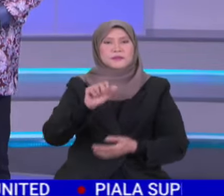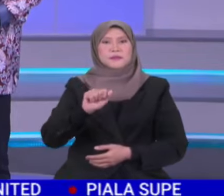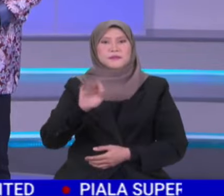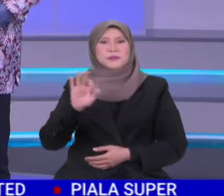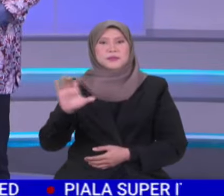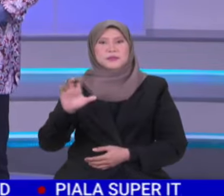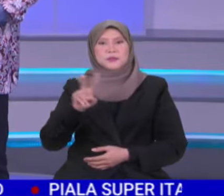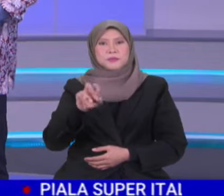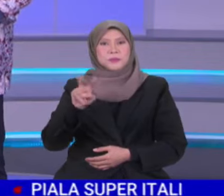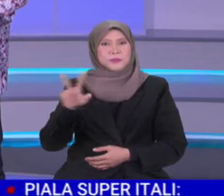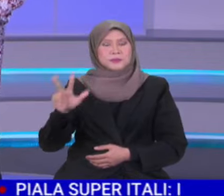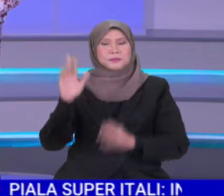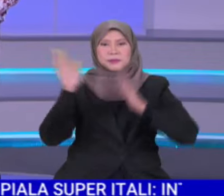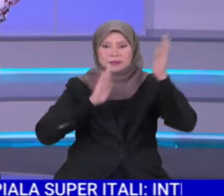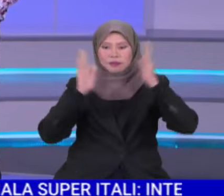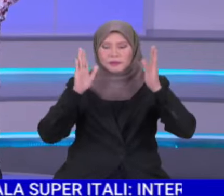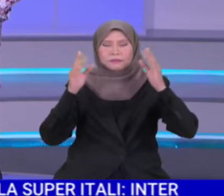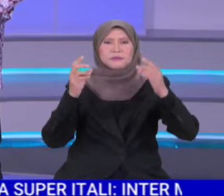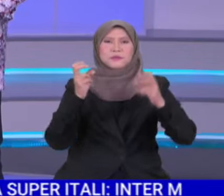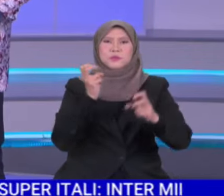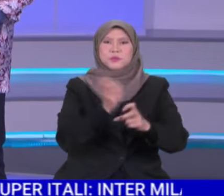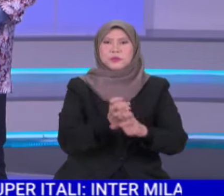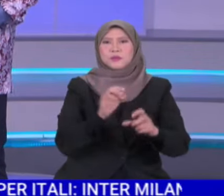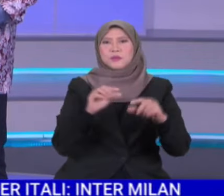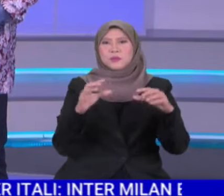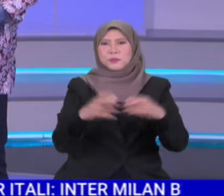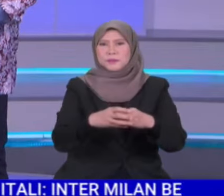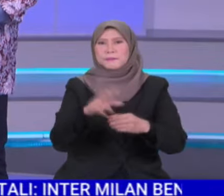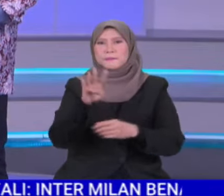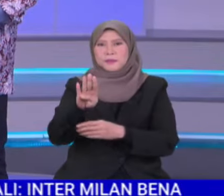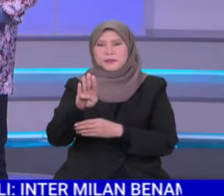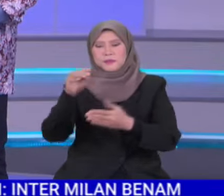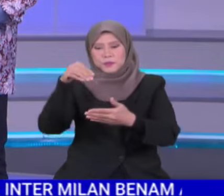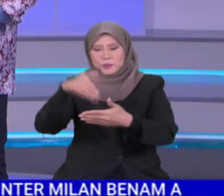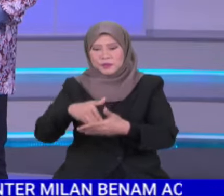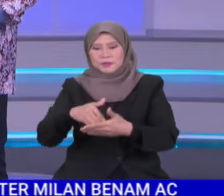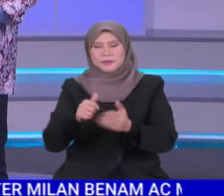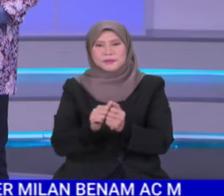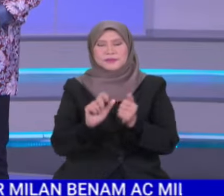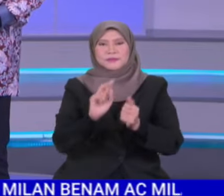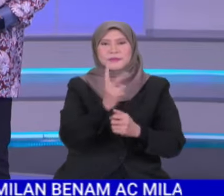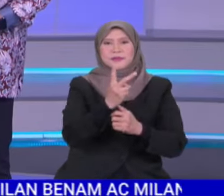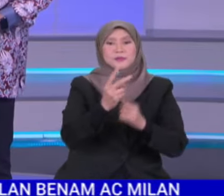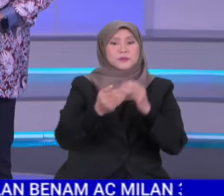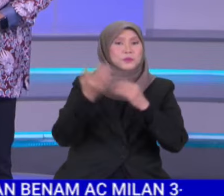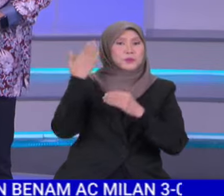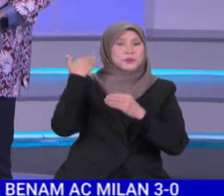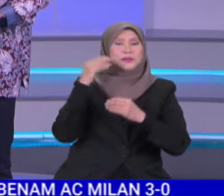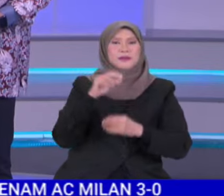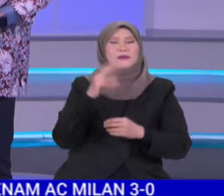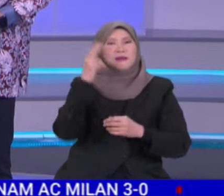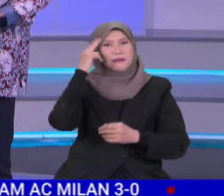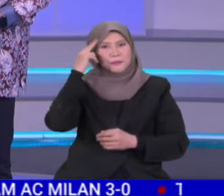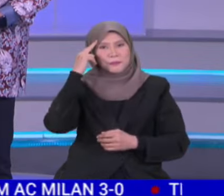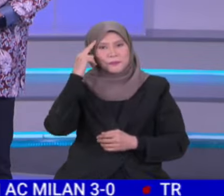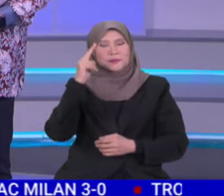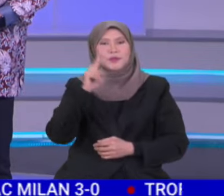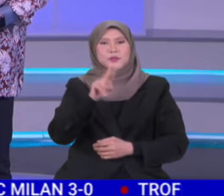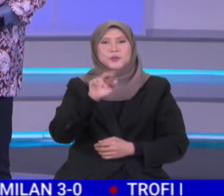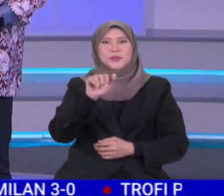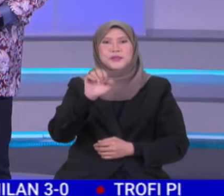2023. Malaysia berdepan laluan sukar dalam kumpulan B selepas diundi bersama naib juara edisi lalu, Emiriah Arab Bersatu